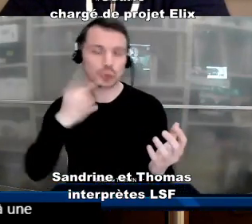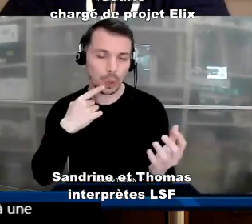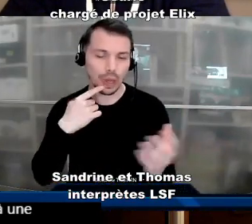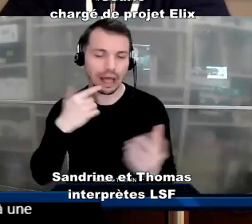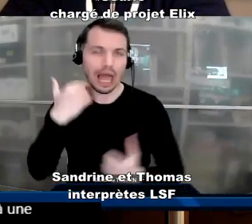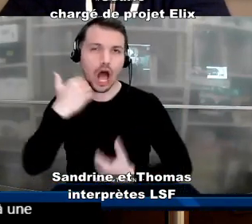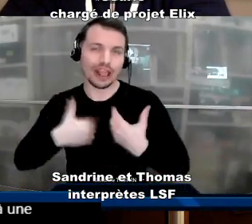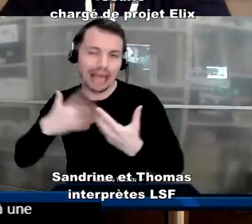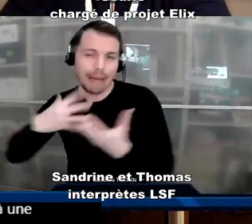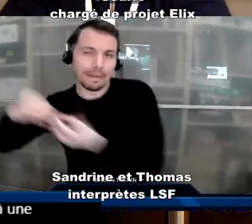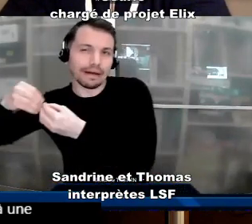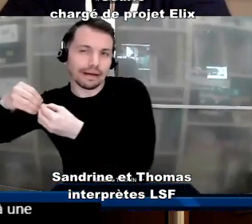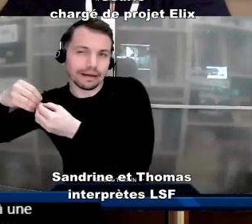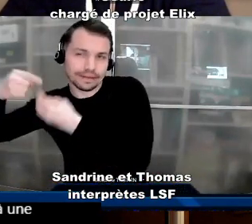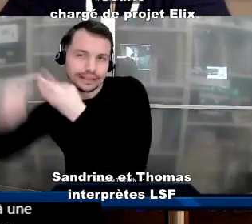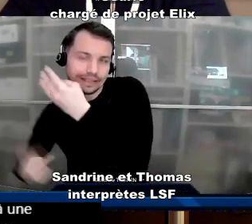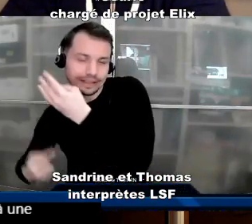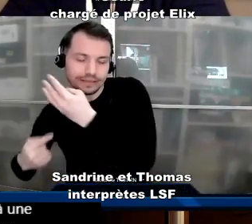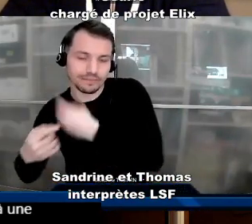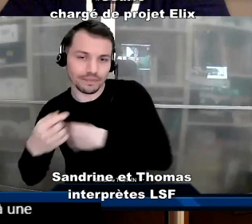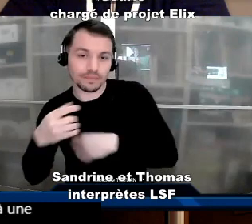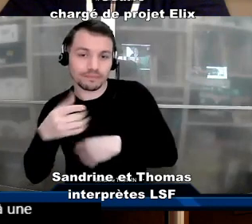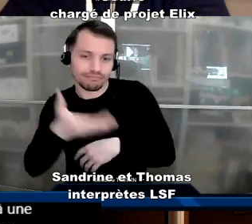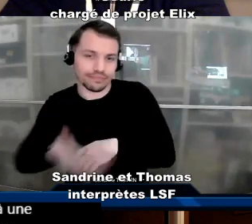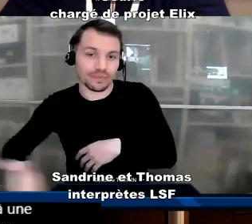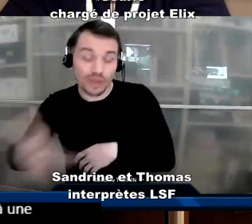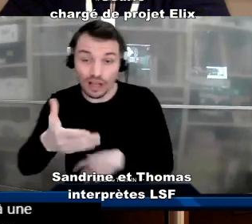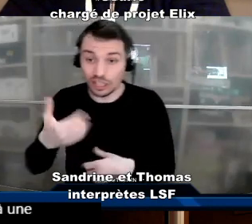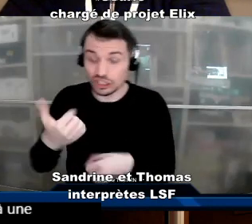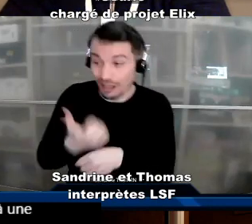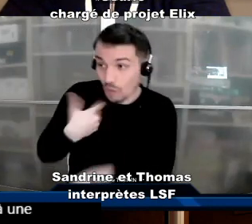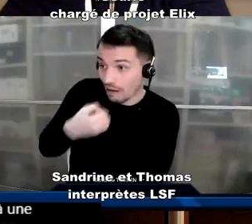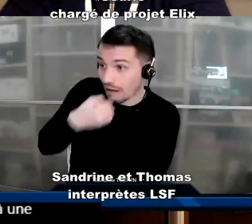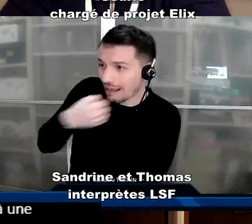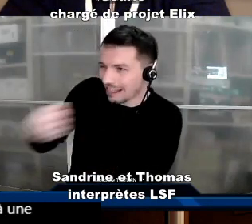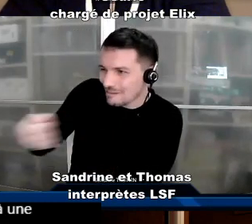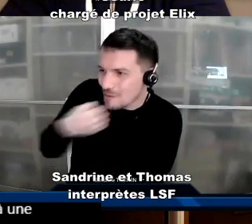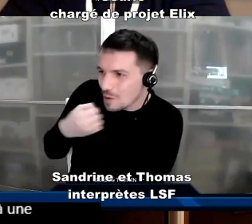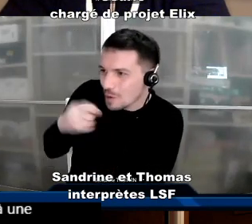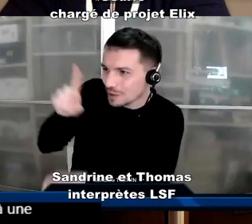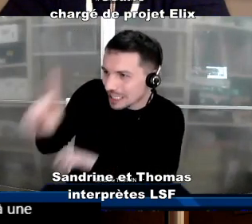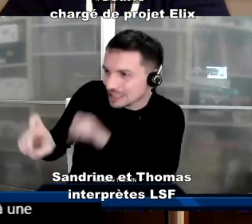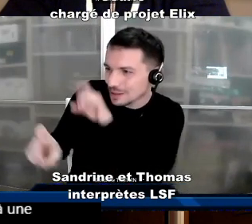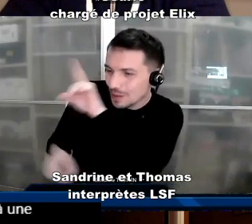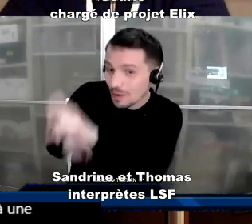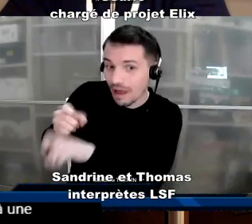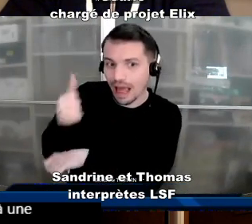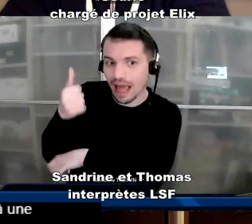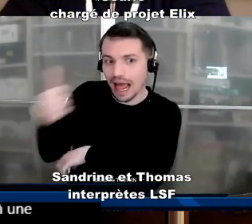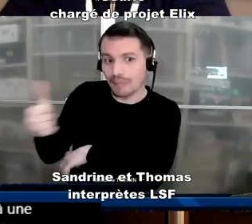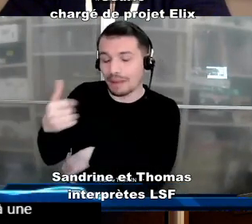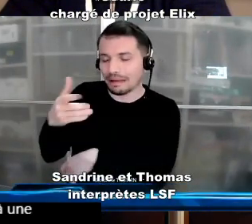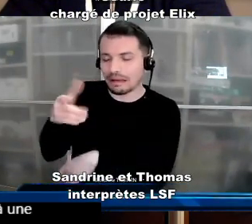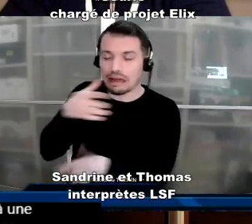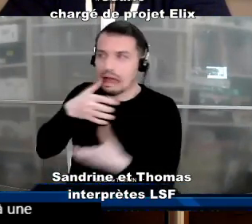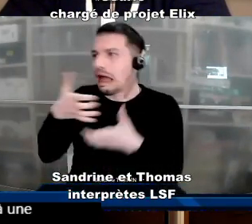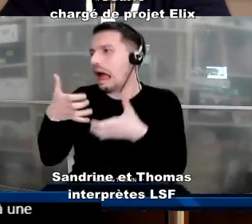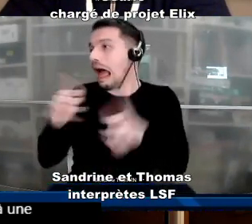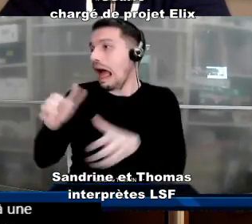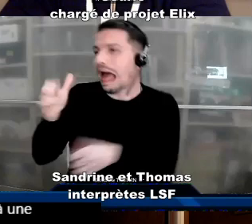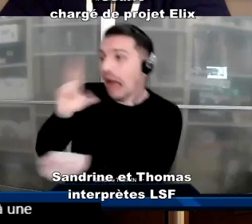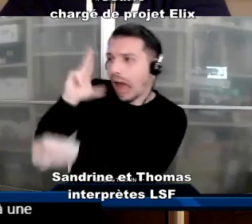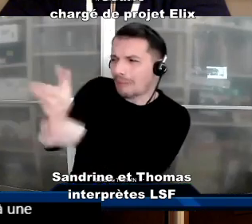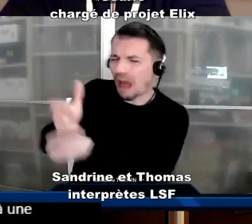Donc, et à chaque interview que je lui impose, parce qu'elle déteste les caméras, elle me dit «